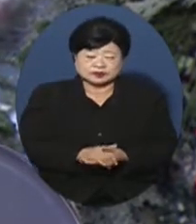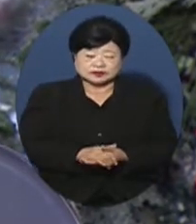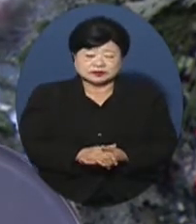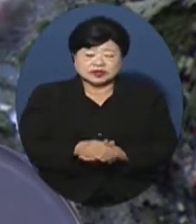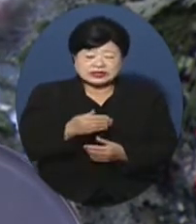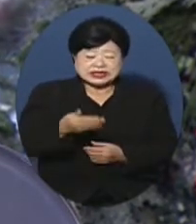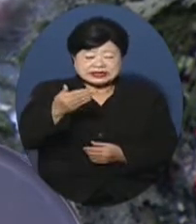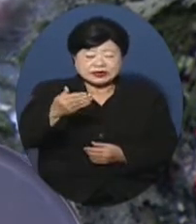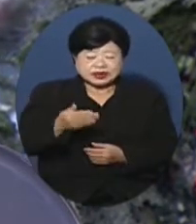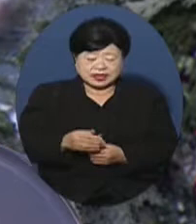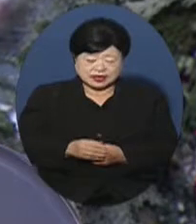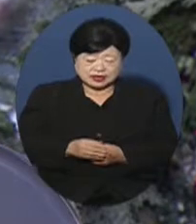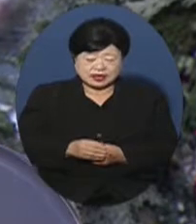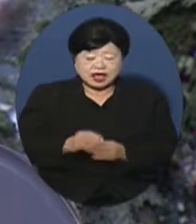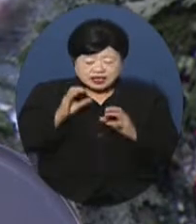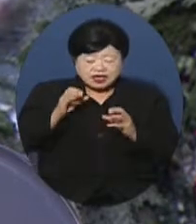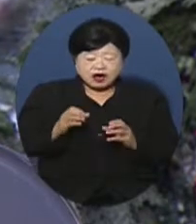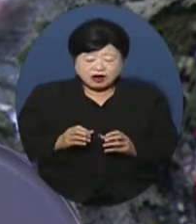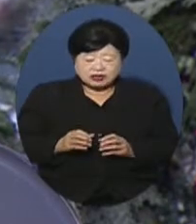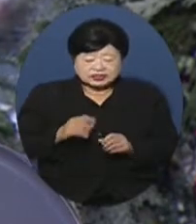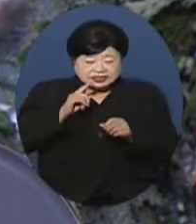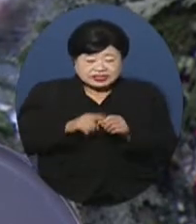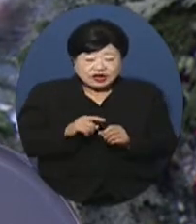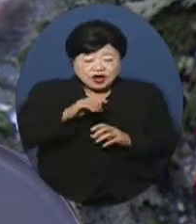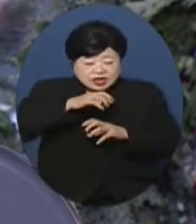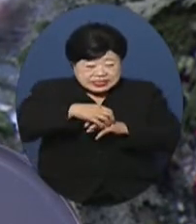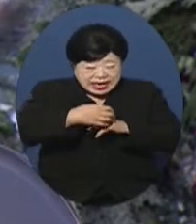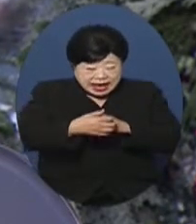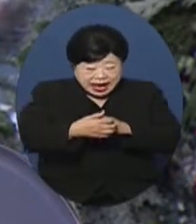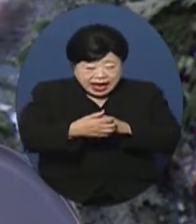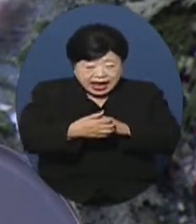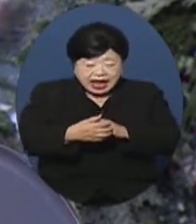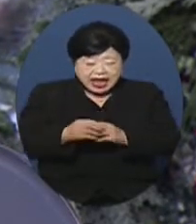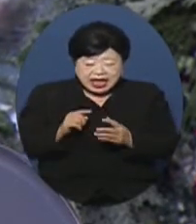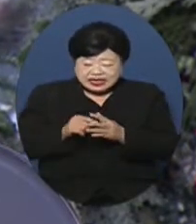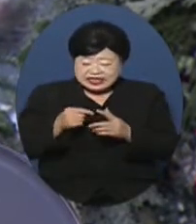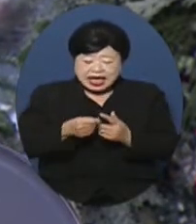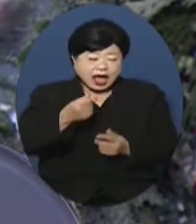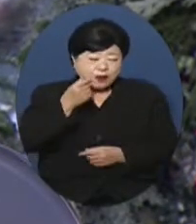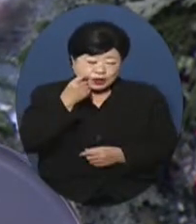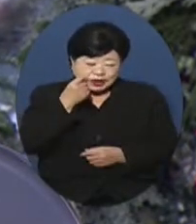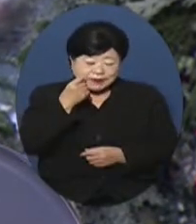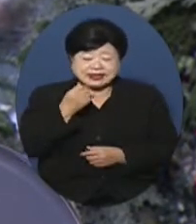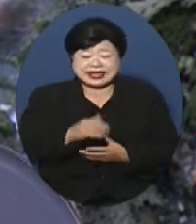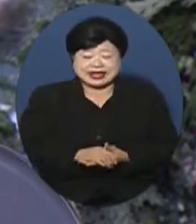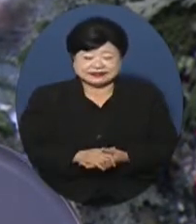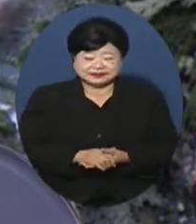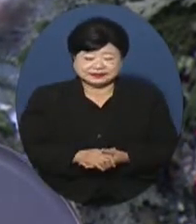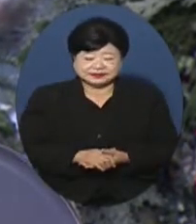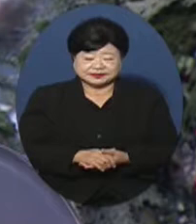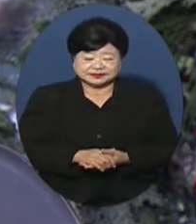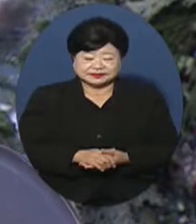4차 걷는 경직 세계를 갯수 앉은 단어 뜻은 없습니다